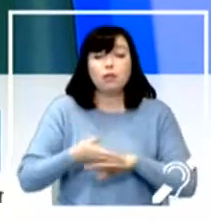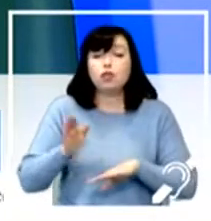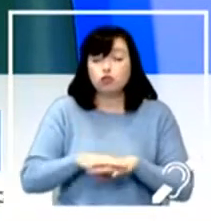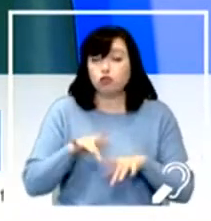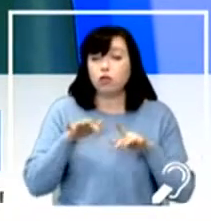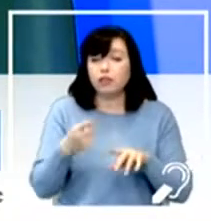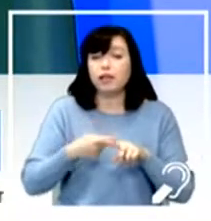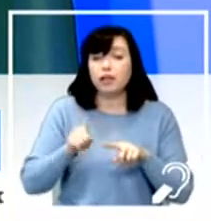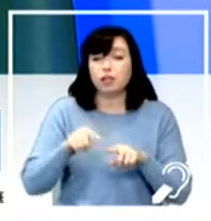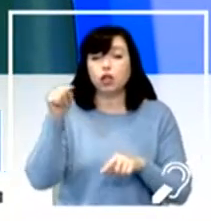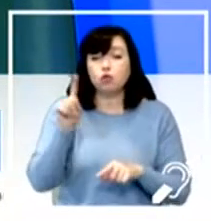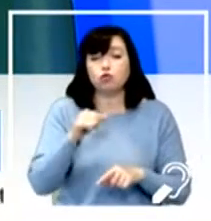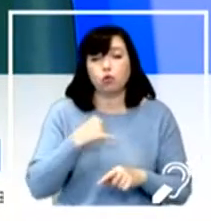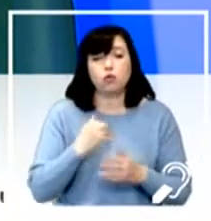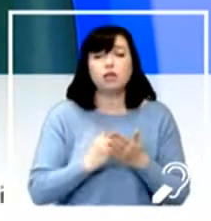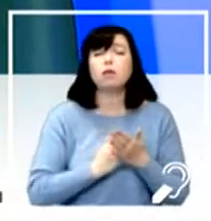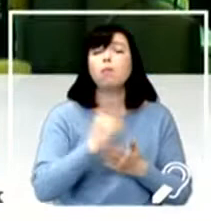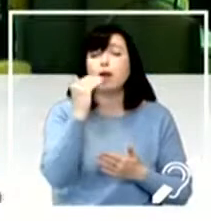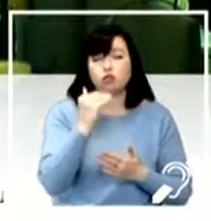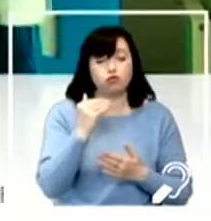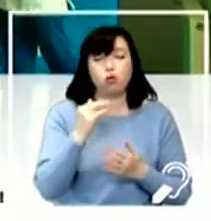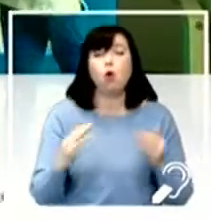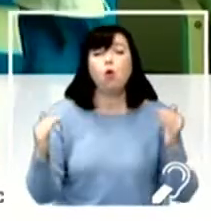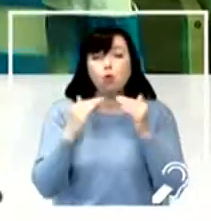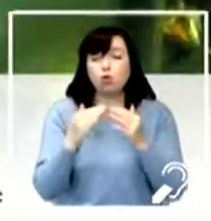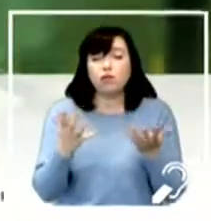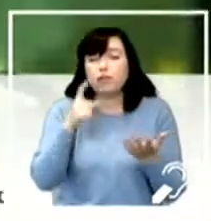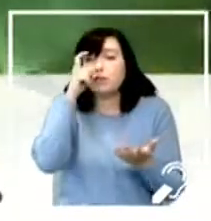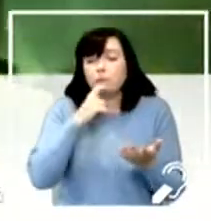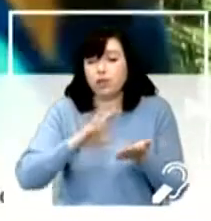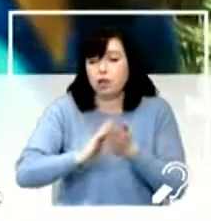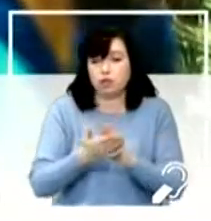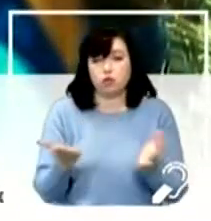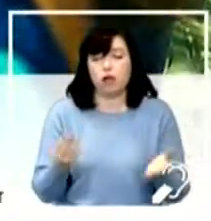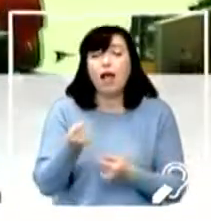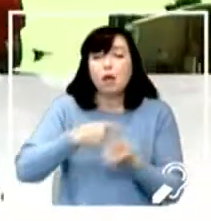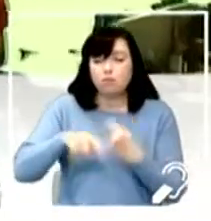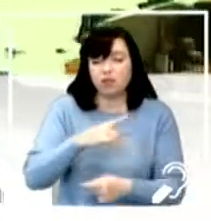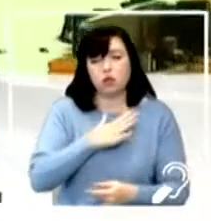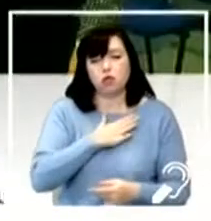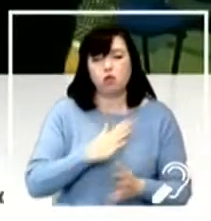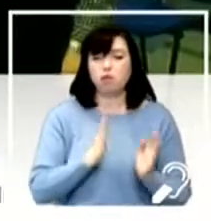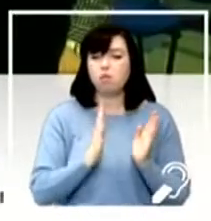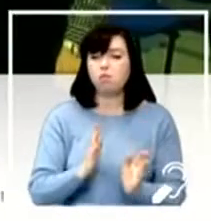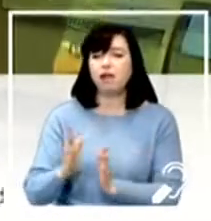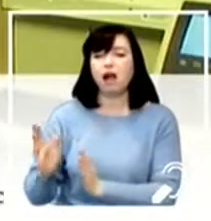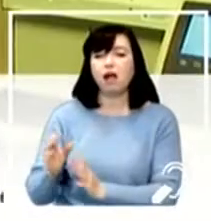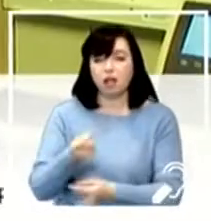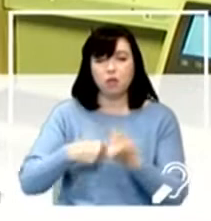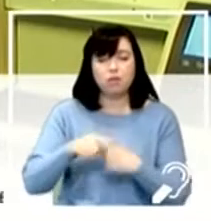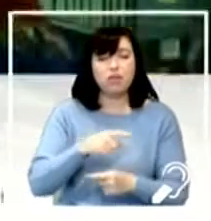avem un nivel înalt de incertitudine. Businessul iubește stabilitatea, businessul